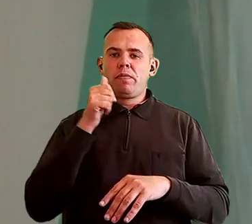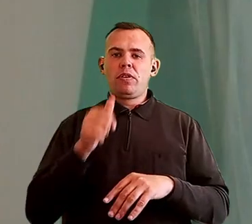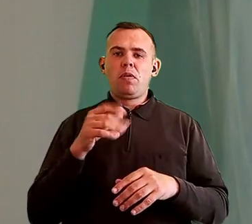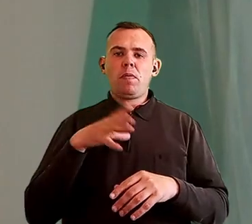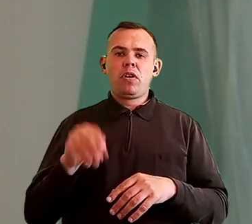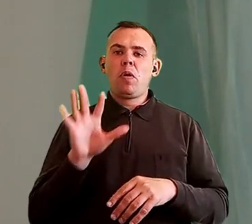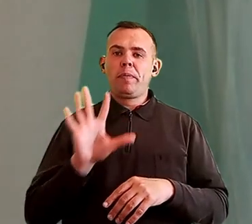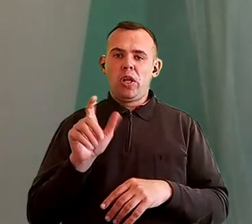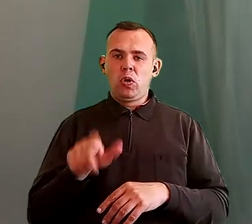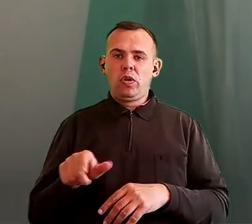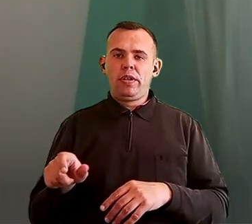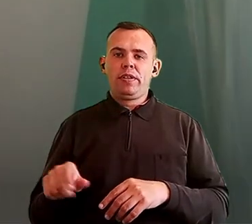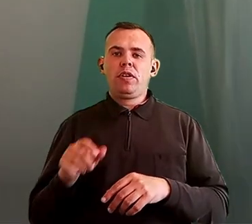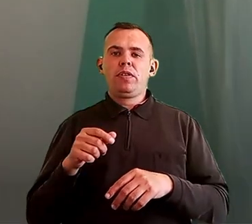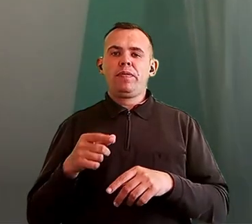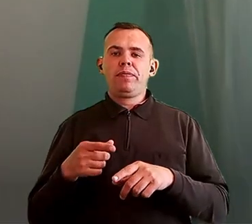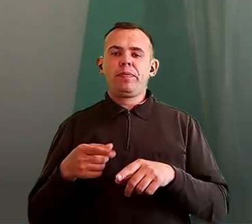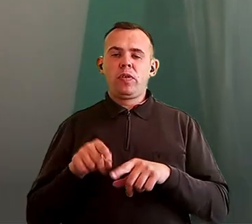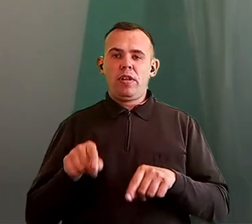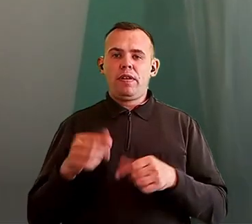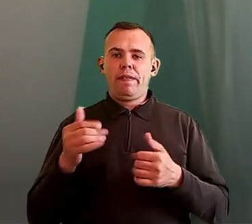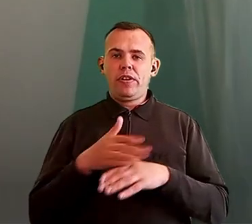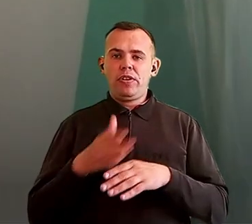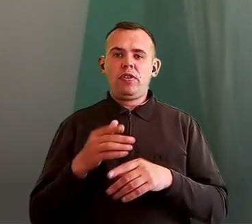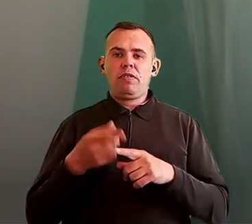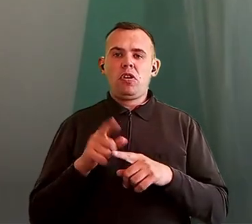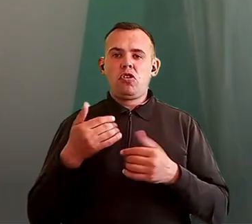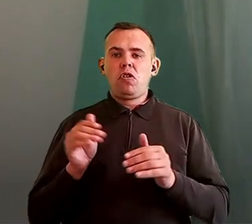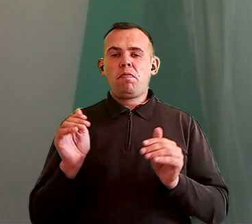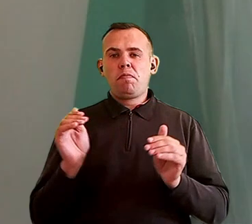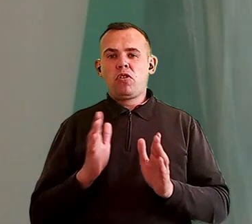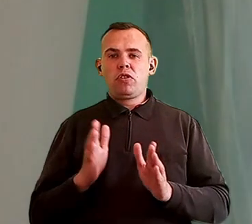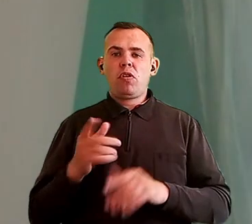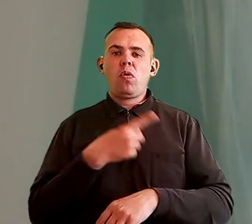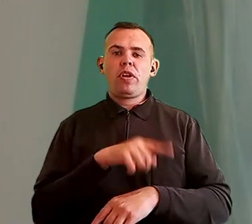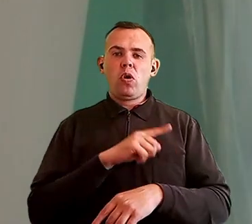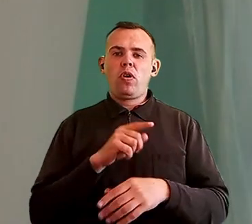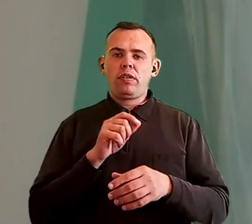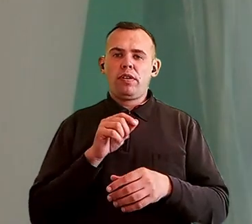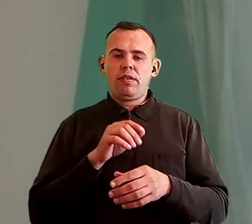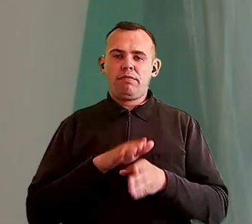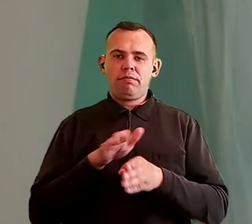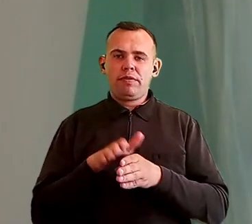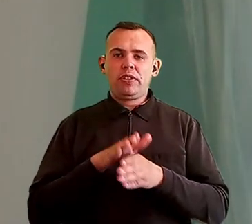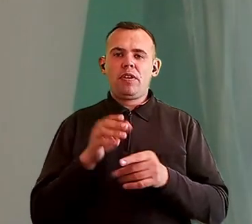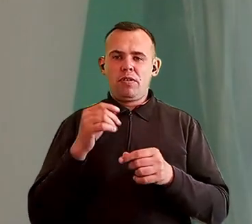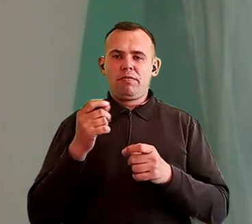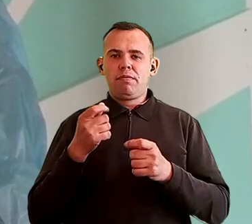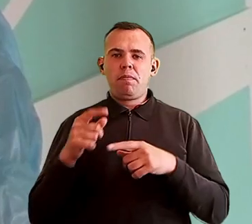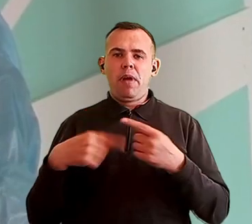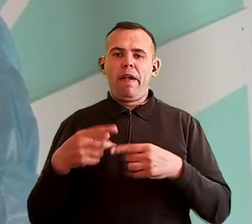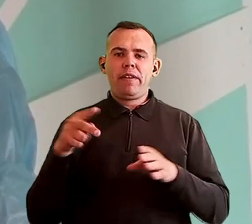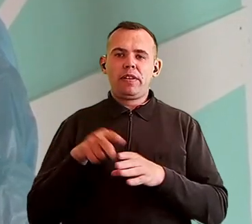людей. На даний момент у відділенні все більш-менш стабільно. Лікарня функціонує без якогось перевантаження. В даний момент це